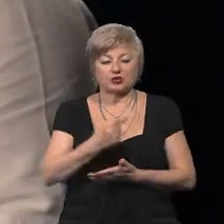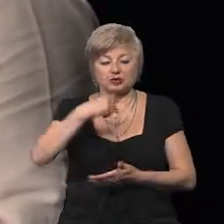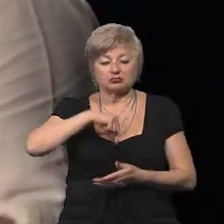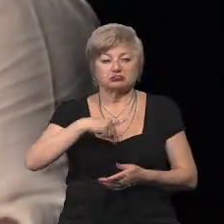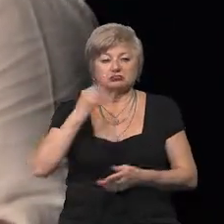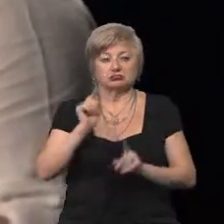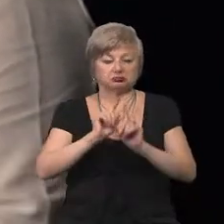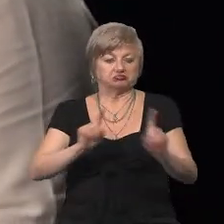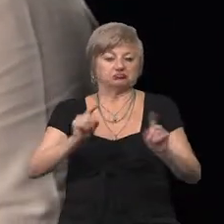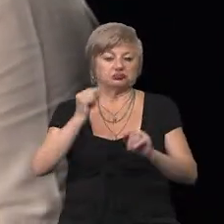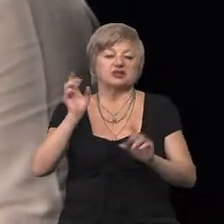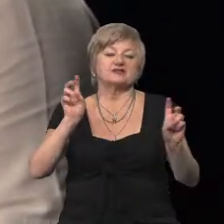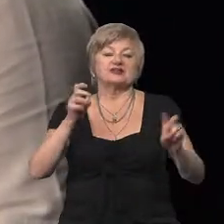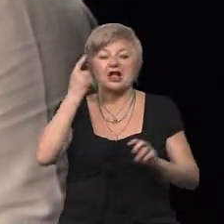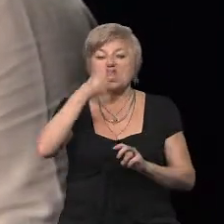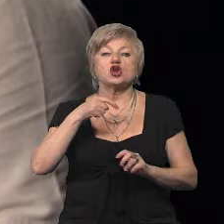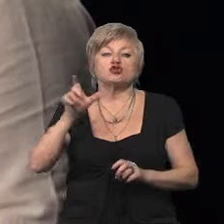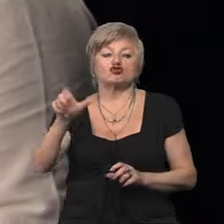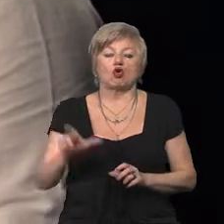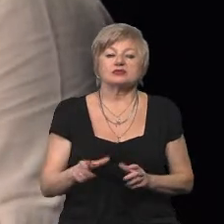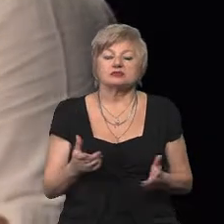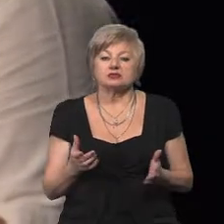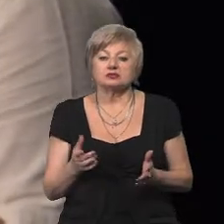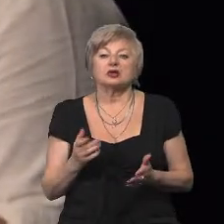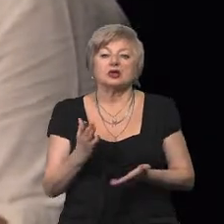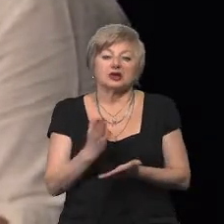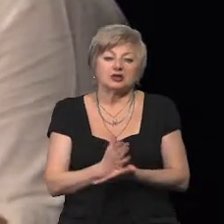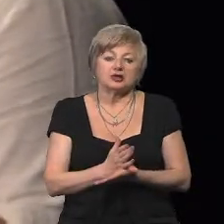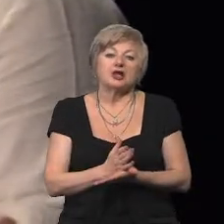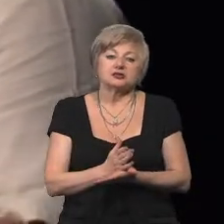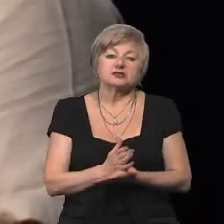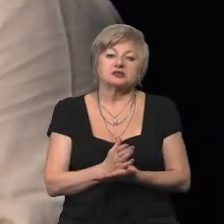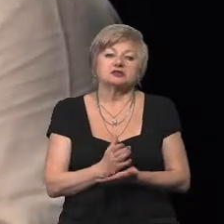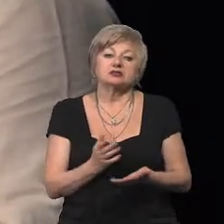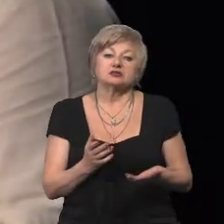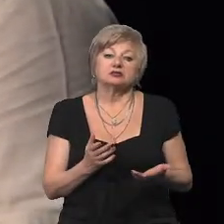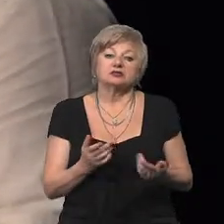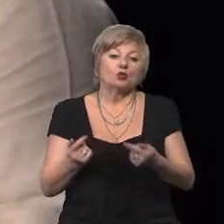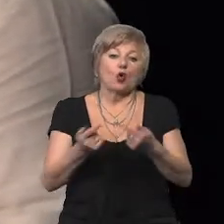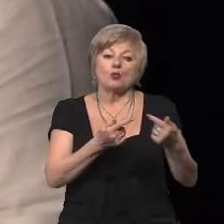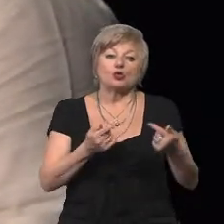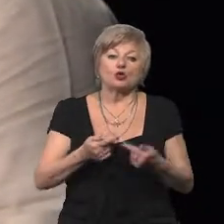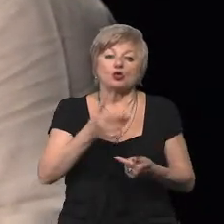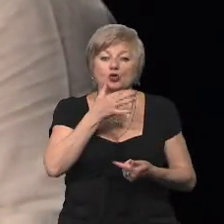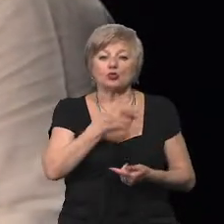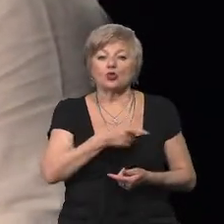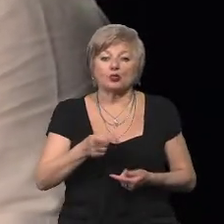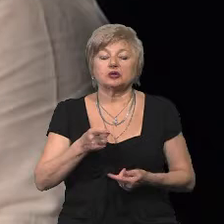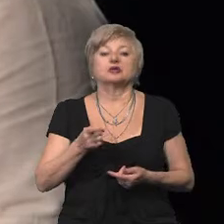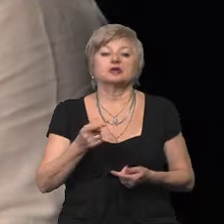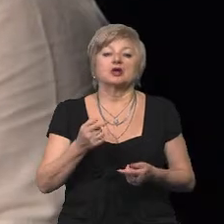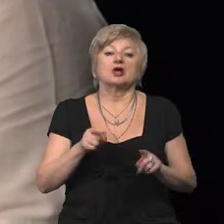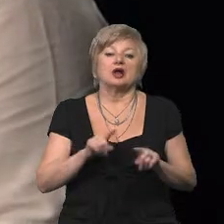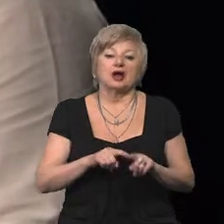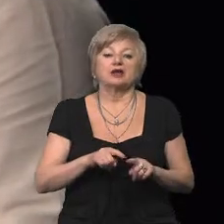материал, собирают небольшое количество людей, потому что зачастую антреприза подразумевает определенное количество прокатов. Прокатов – это